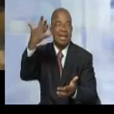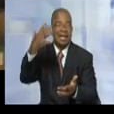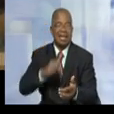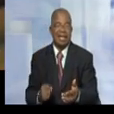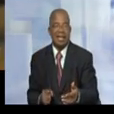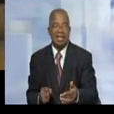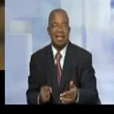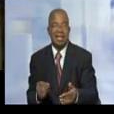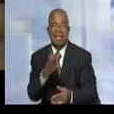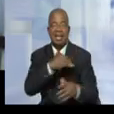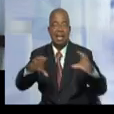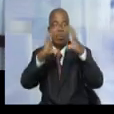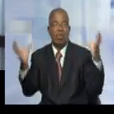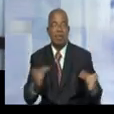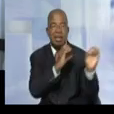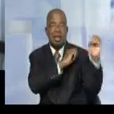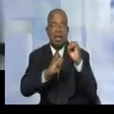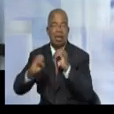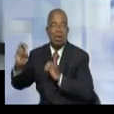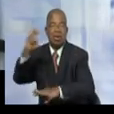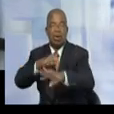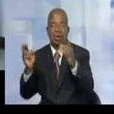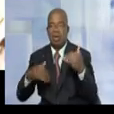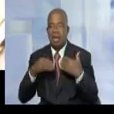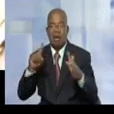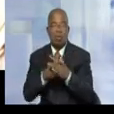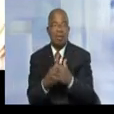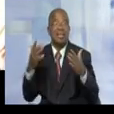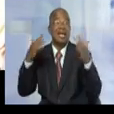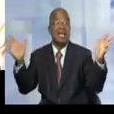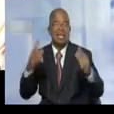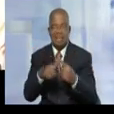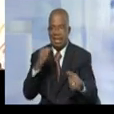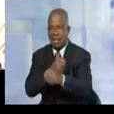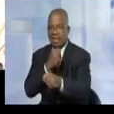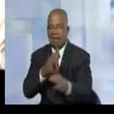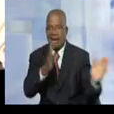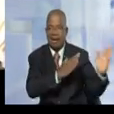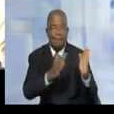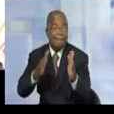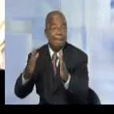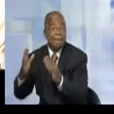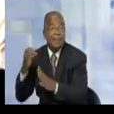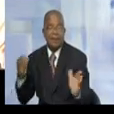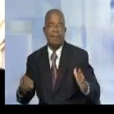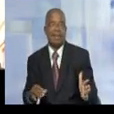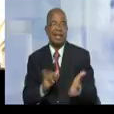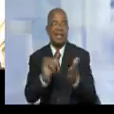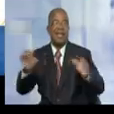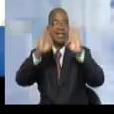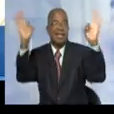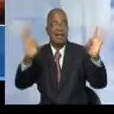donné, le comité d'organisation entend mettre les bouchées doubles pour faire de l'événement une véritable réussite. Il